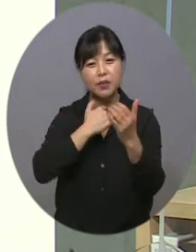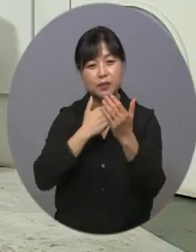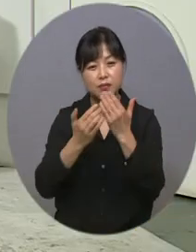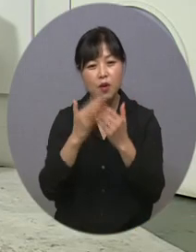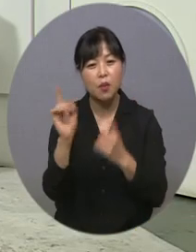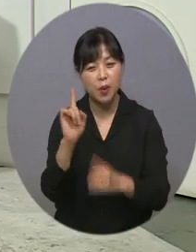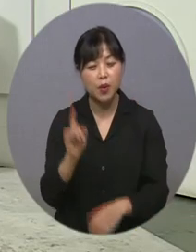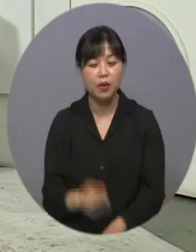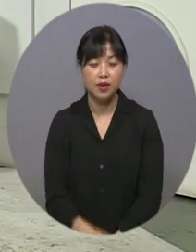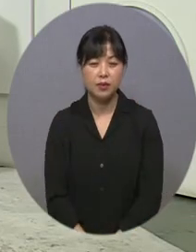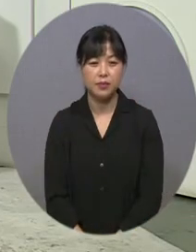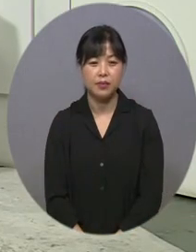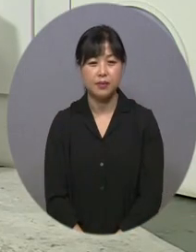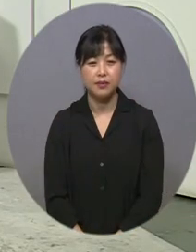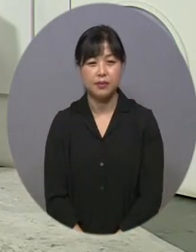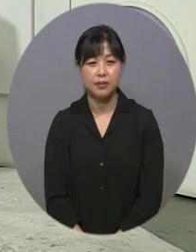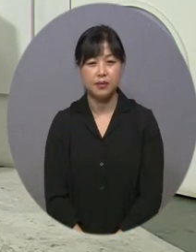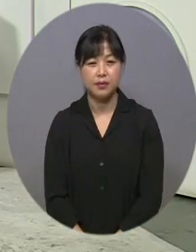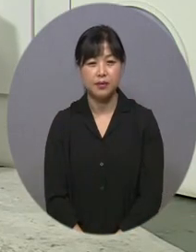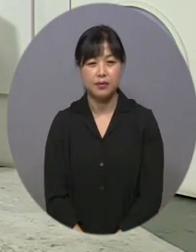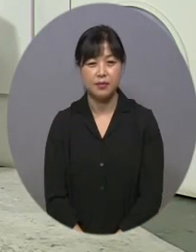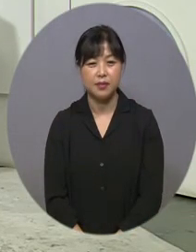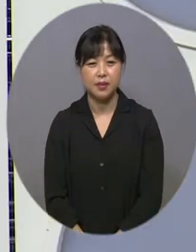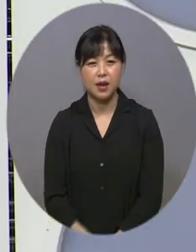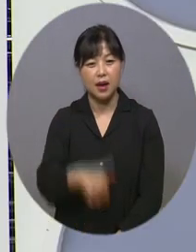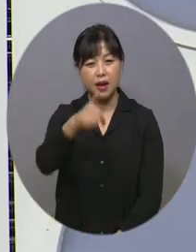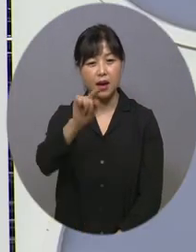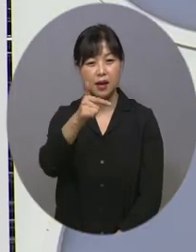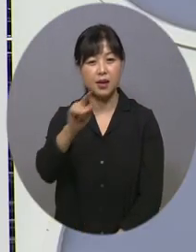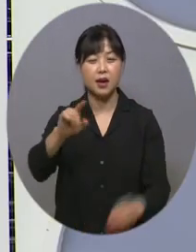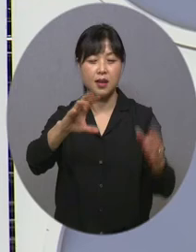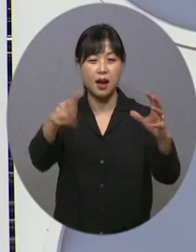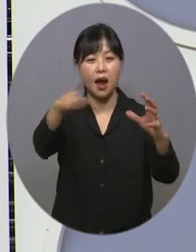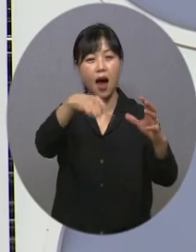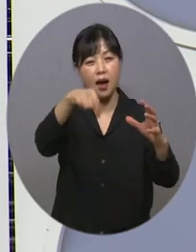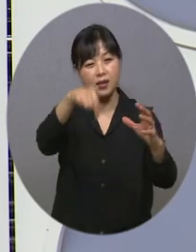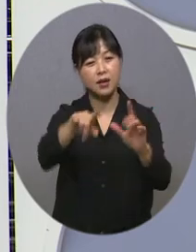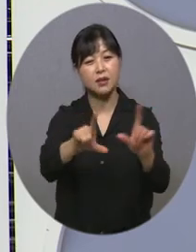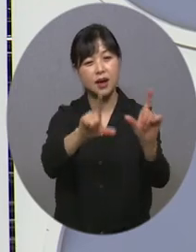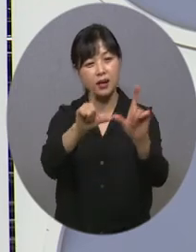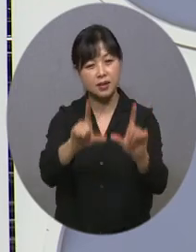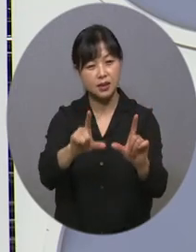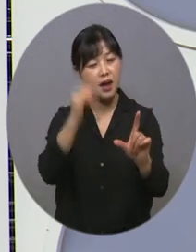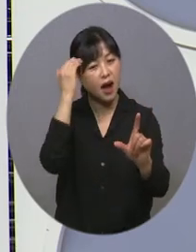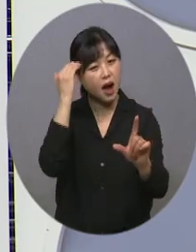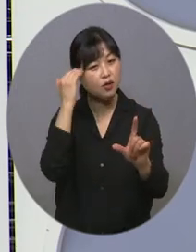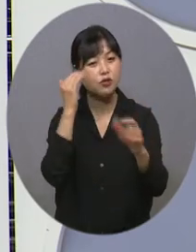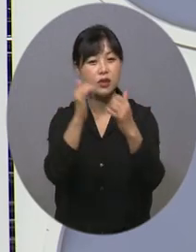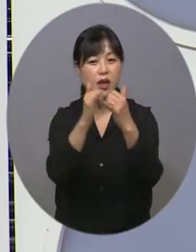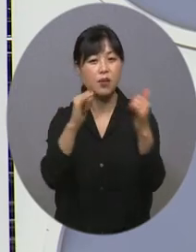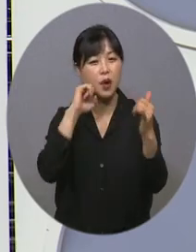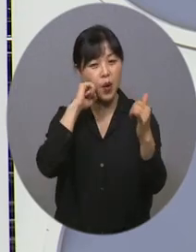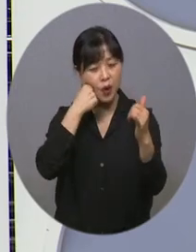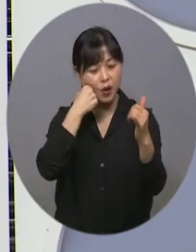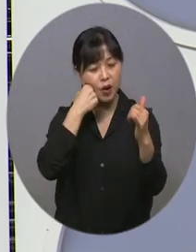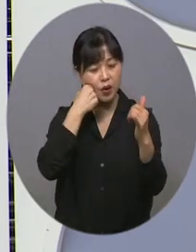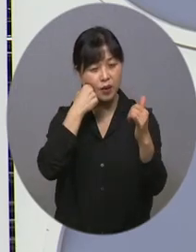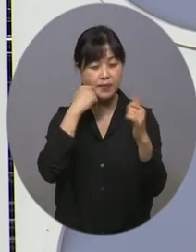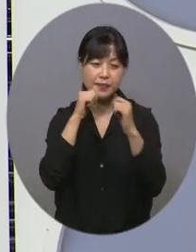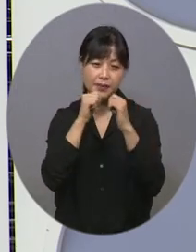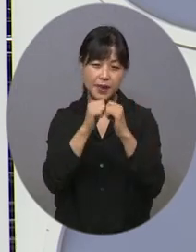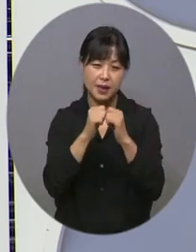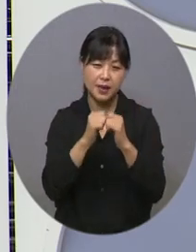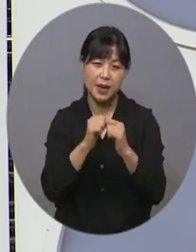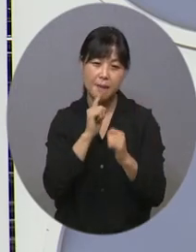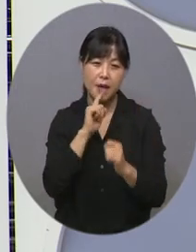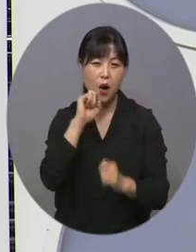무엇일까요? 교민들의 어려움은 뭐 일일이 뭐 말씀드리긴 뭐하지만 예, 기억나는 거죠.